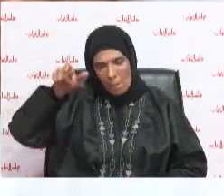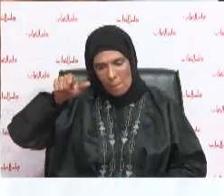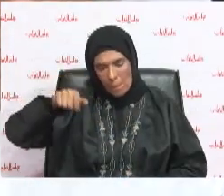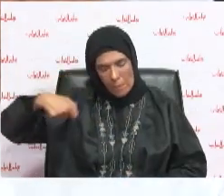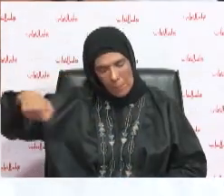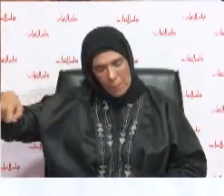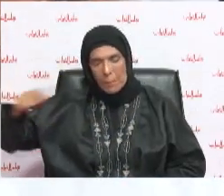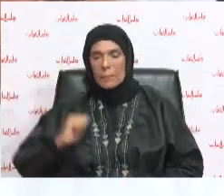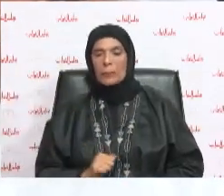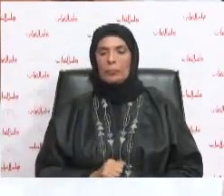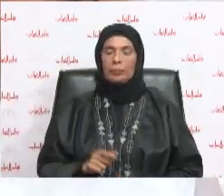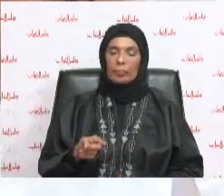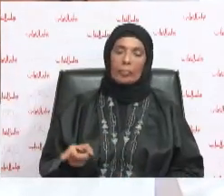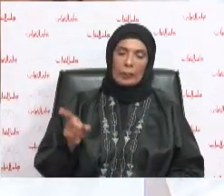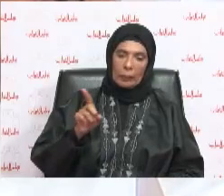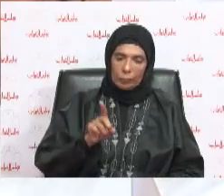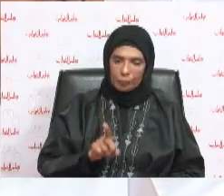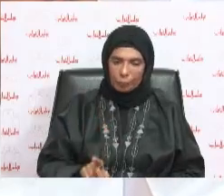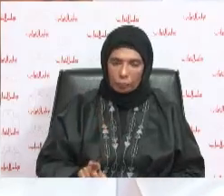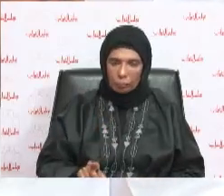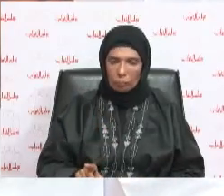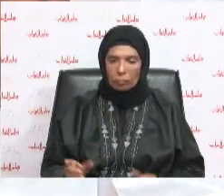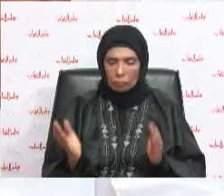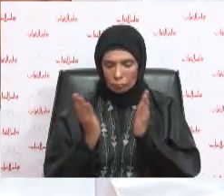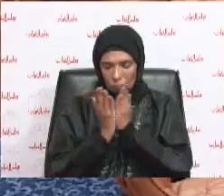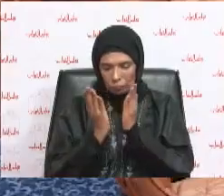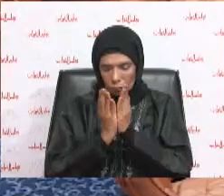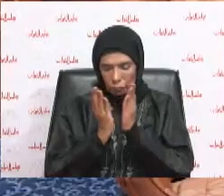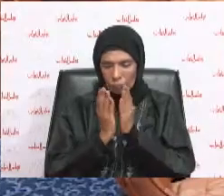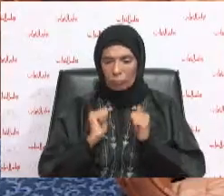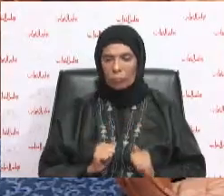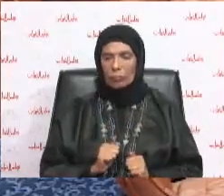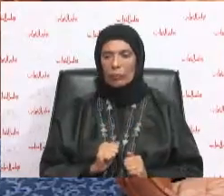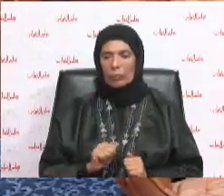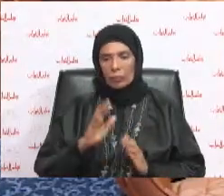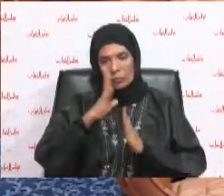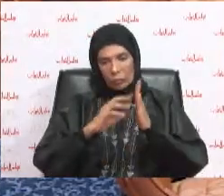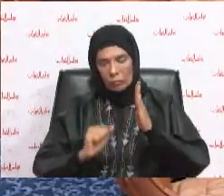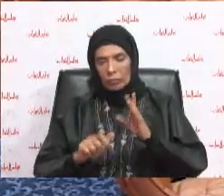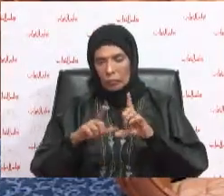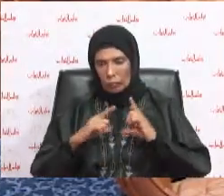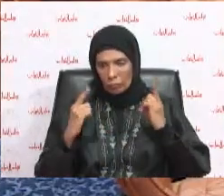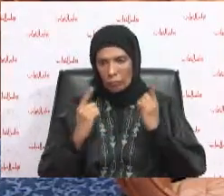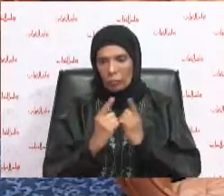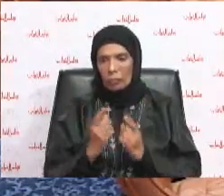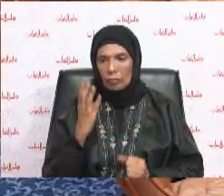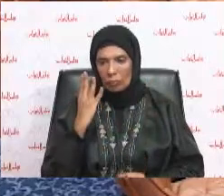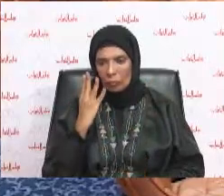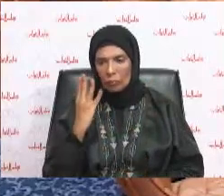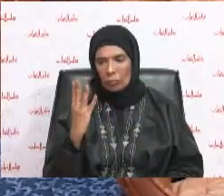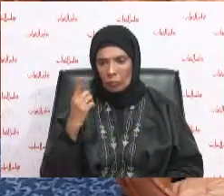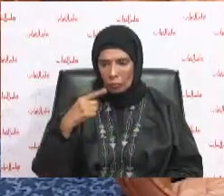الرئيس، وبعد الفحص والدراسة والتحليل خلصت اللجنة إلى